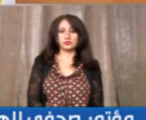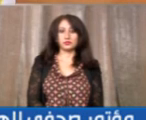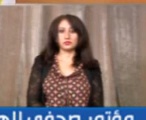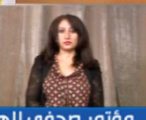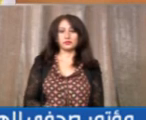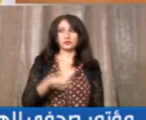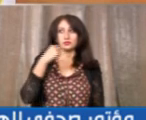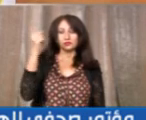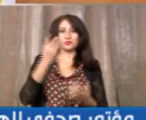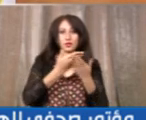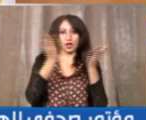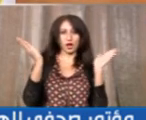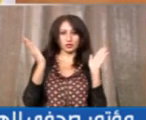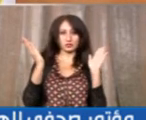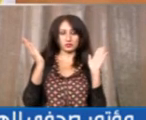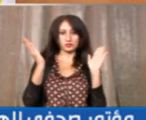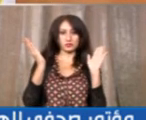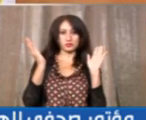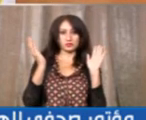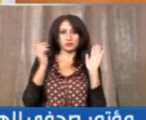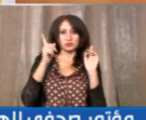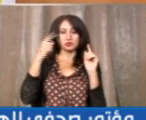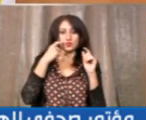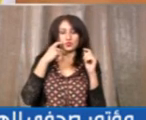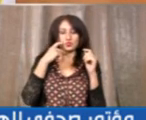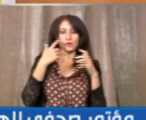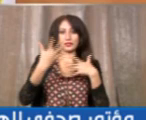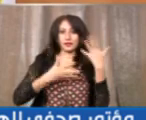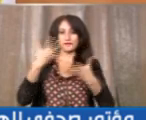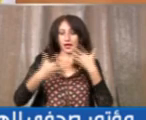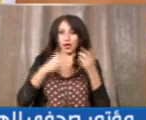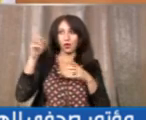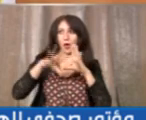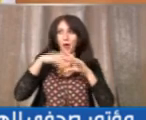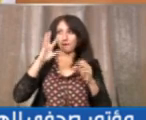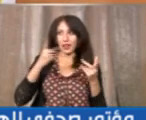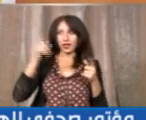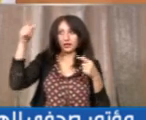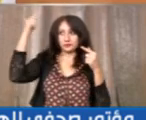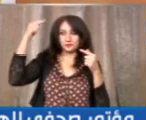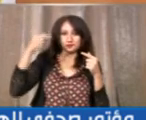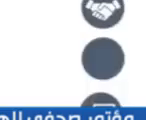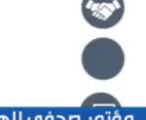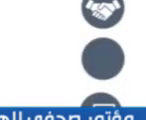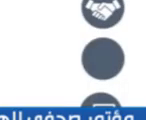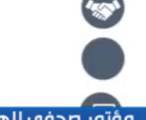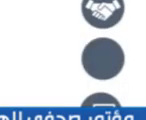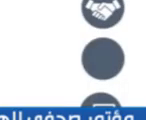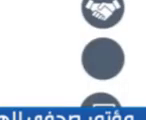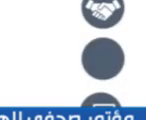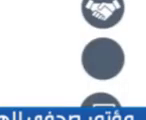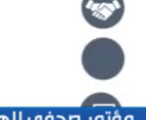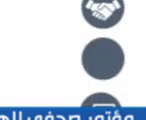دي نقاط العرض اليات التفاعل مع الهيئه التجهيزات اللوجستيه قواعد البيانات الانتخابيه